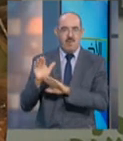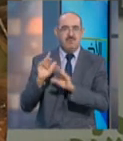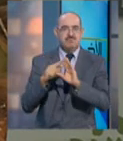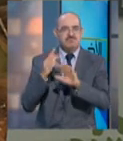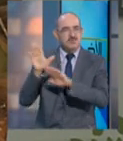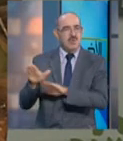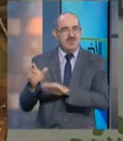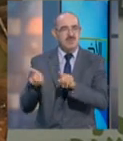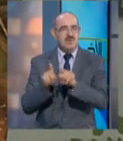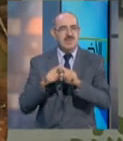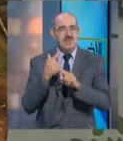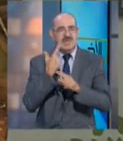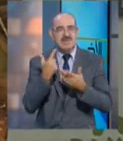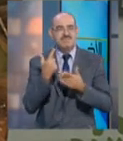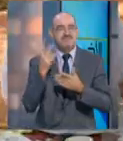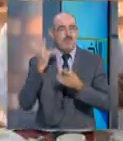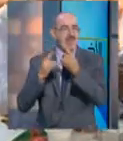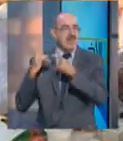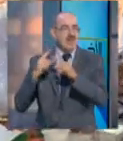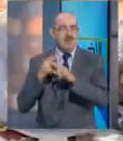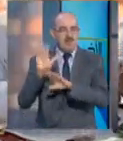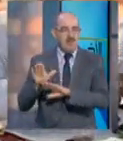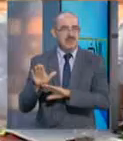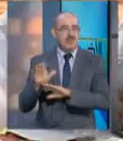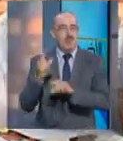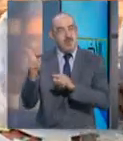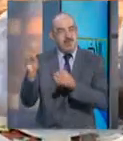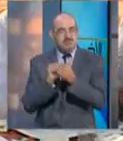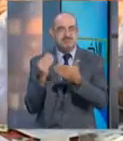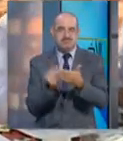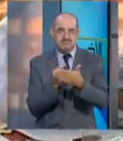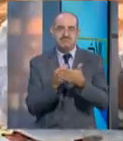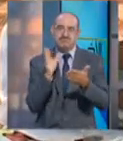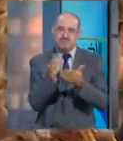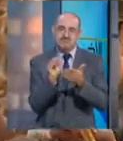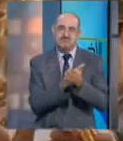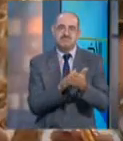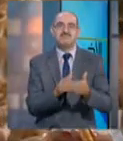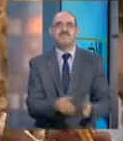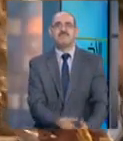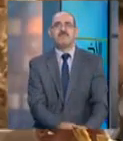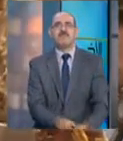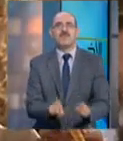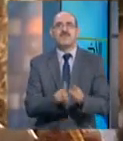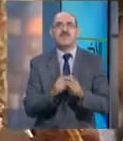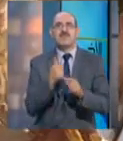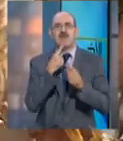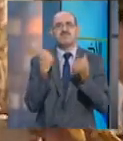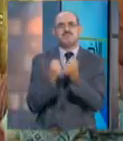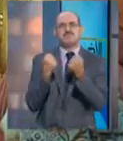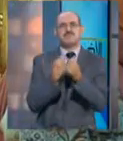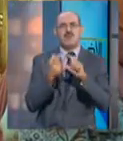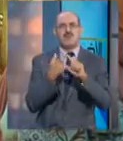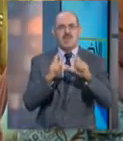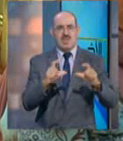أراه الباتريمون الجينير راهو قاعد يتوثق. الهدف من المسابقة هو إعطاء ربما ترويج للأكلة